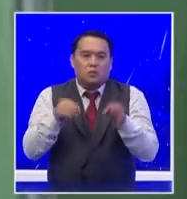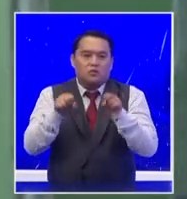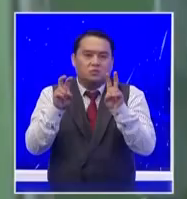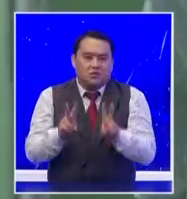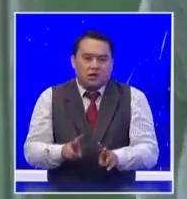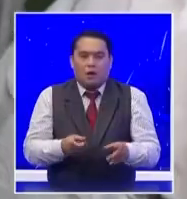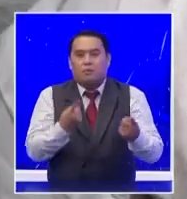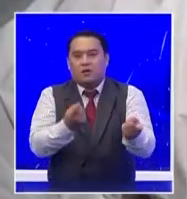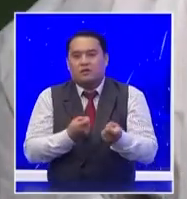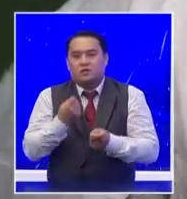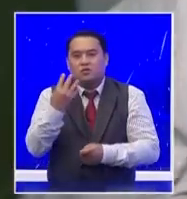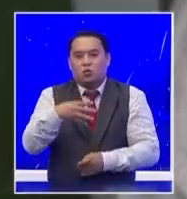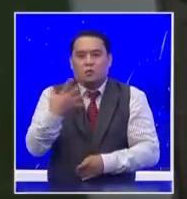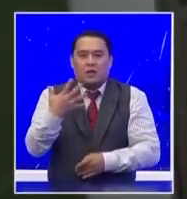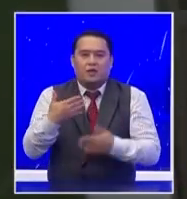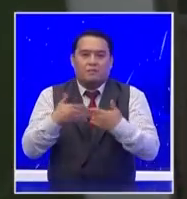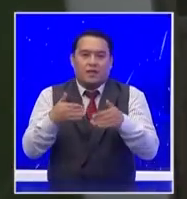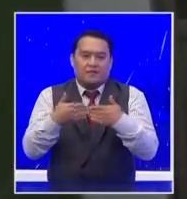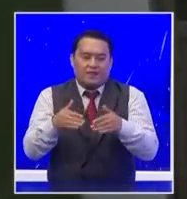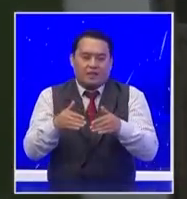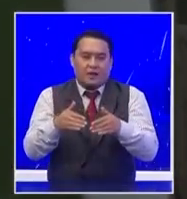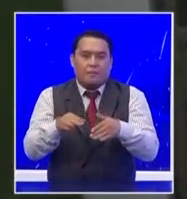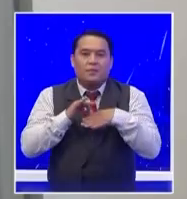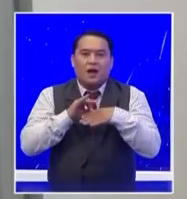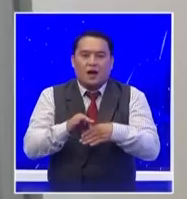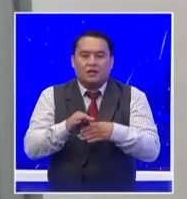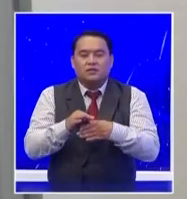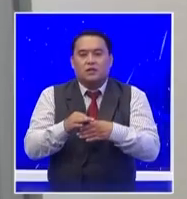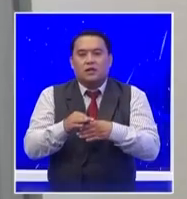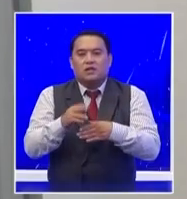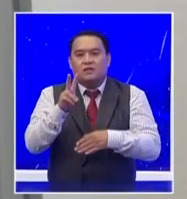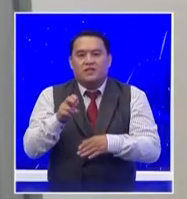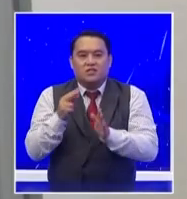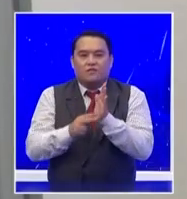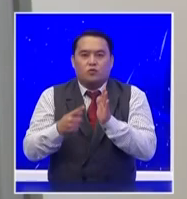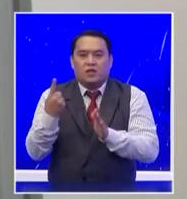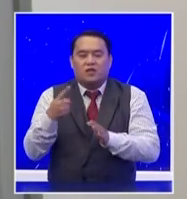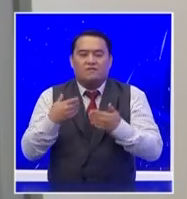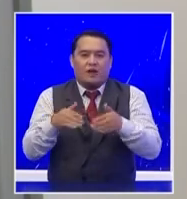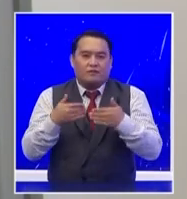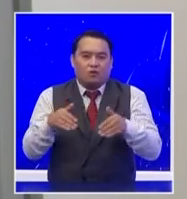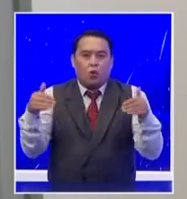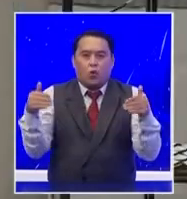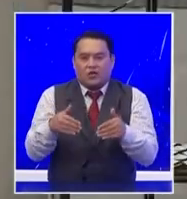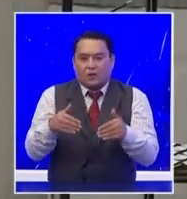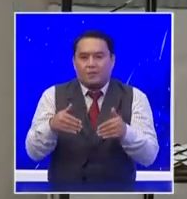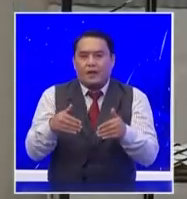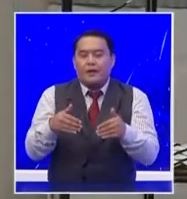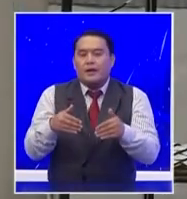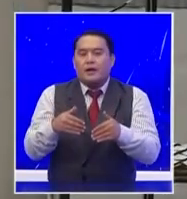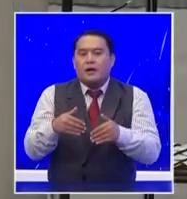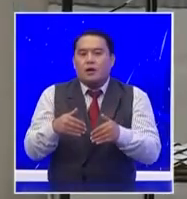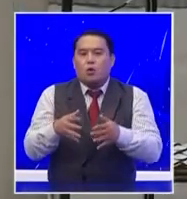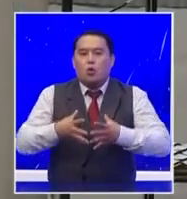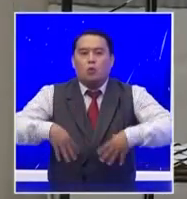специалистам привлекли 45 выпускников медвузов, проходящих резидентуру, и 281 выпускник медколледжа. Не остались в стороне от